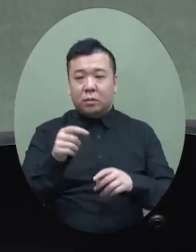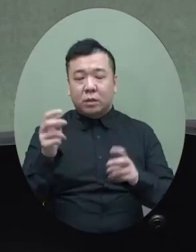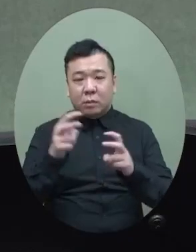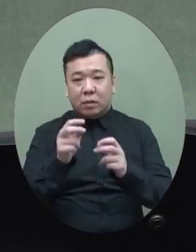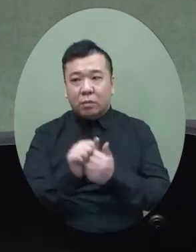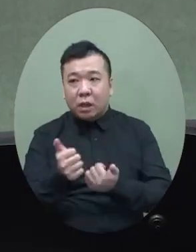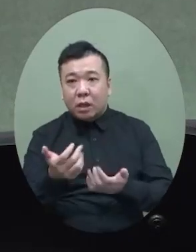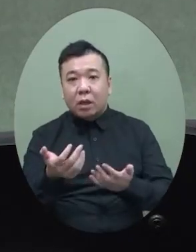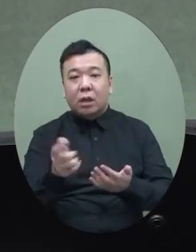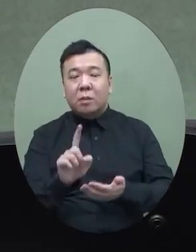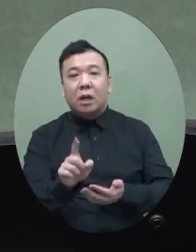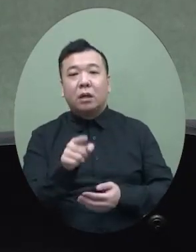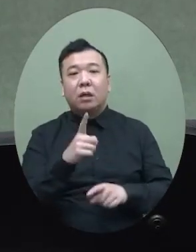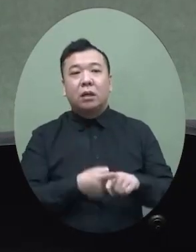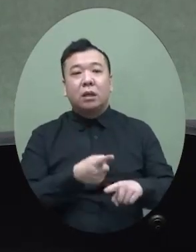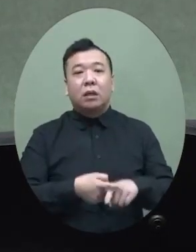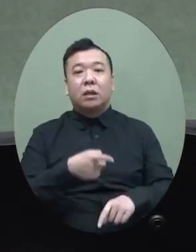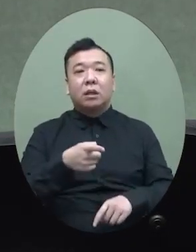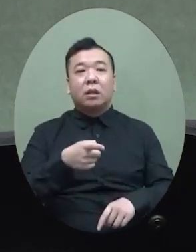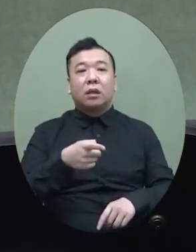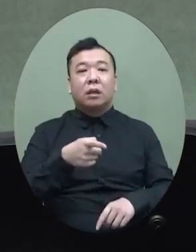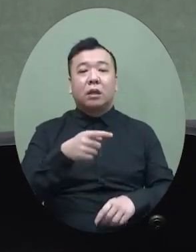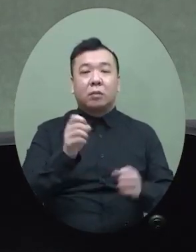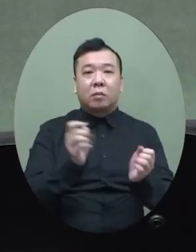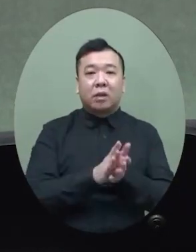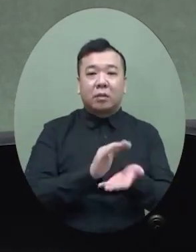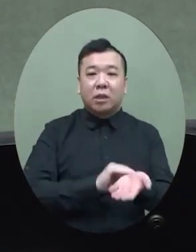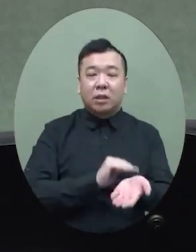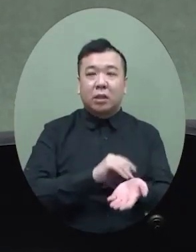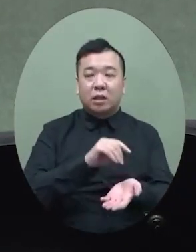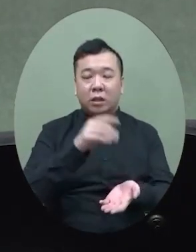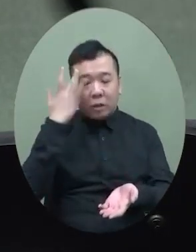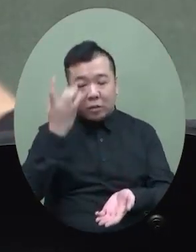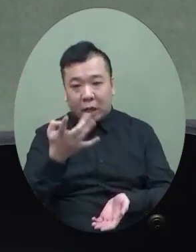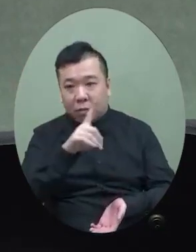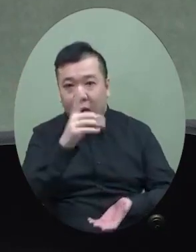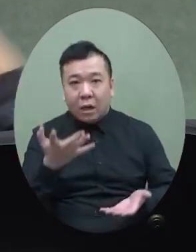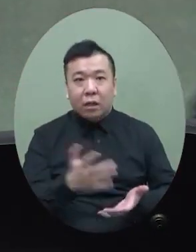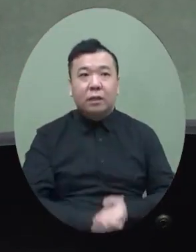啊？或者係佢哋係有冇個即係感染嗰個源頭揾唔揾到咧？唔該。